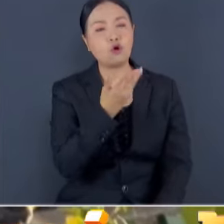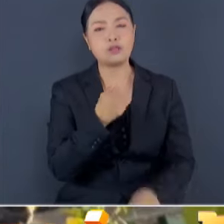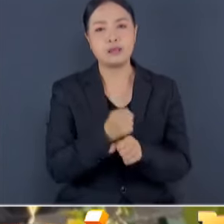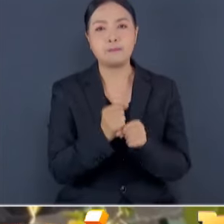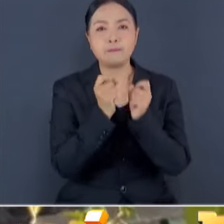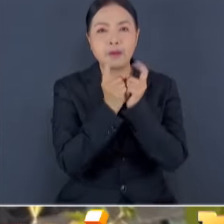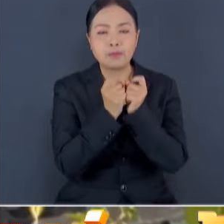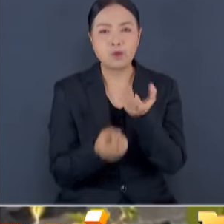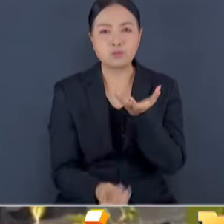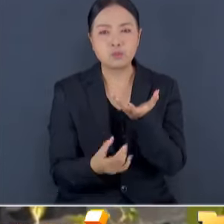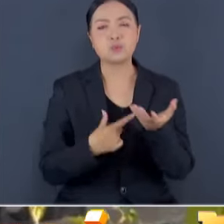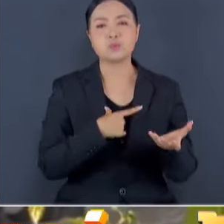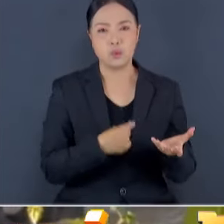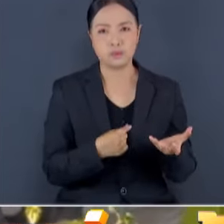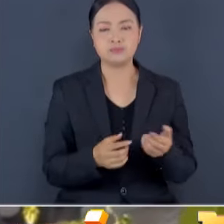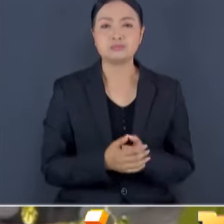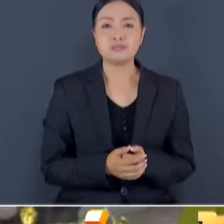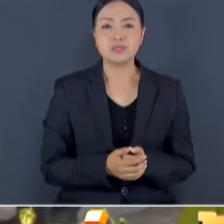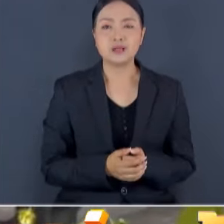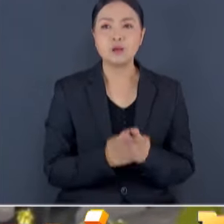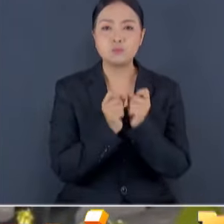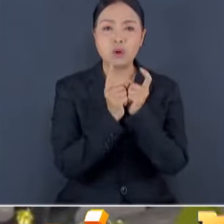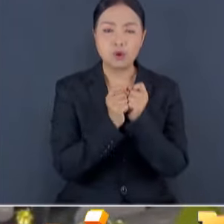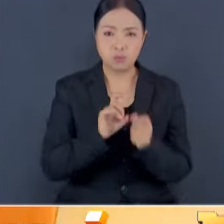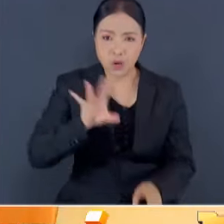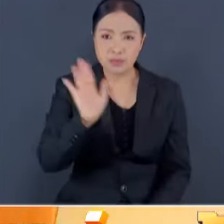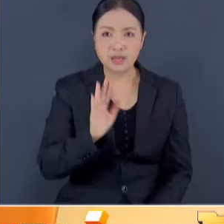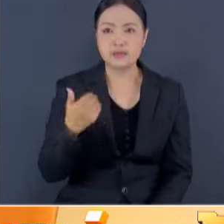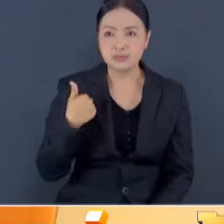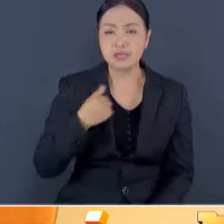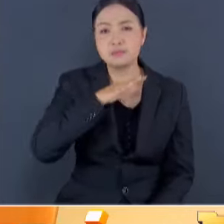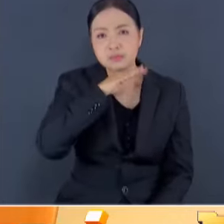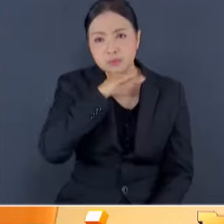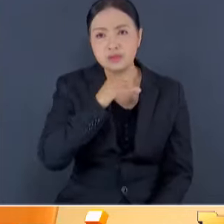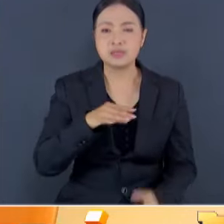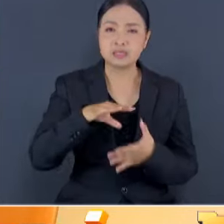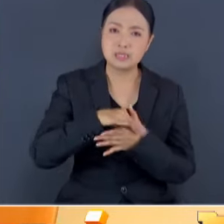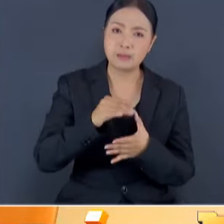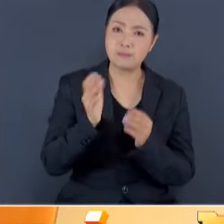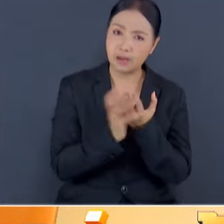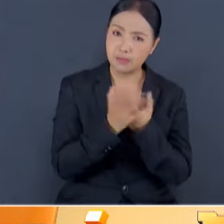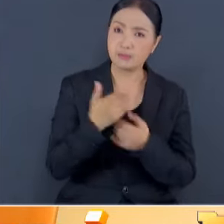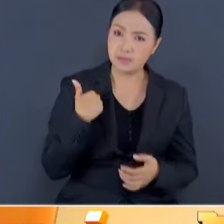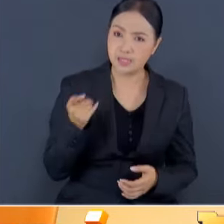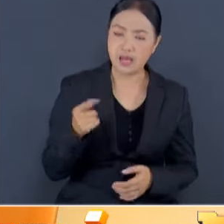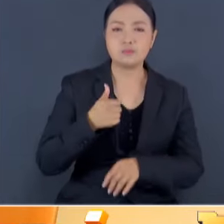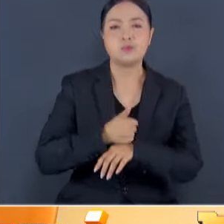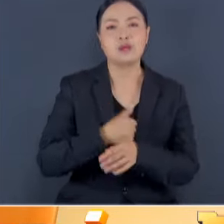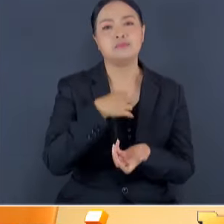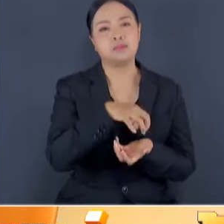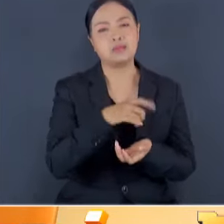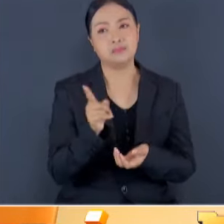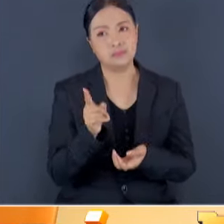ทำบะหมี่ทรงเครื่องเพราะว่าชอบแต่ว่ามันไม่ได้มีแต่บะหมี่กึ่งเด็รูปนะมีทั้งหมูมีทั้งเนื้อมีทั้งผักผลไม้ครบตามหลัก